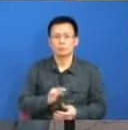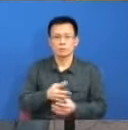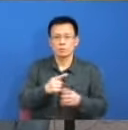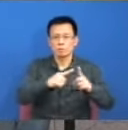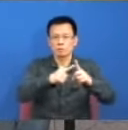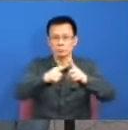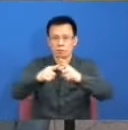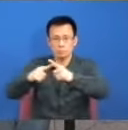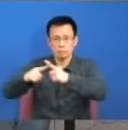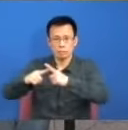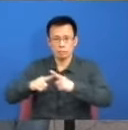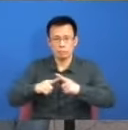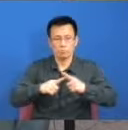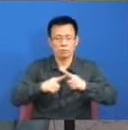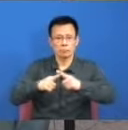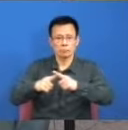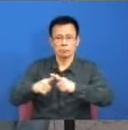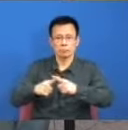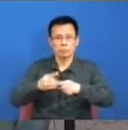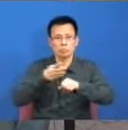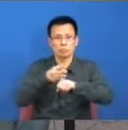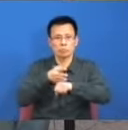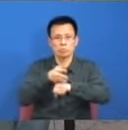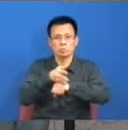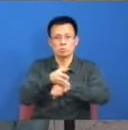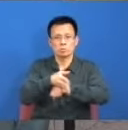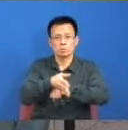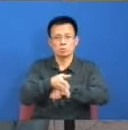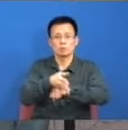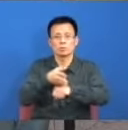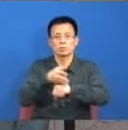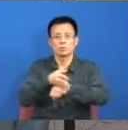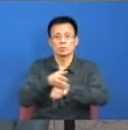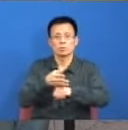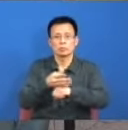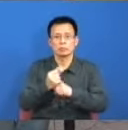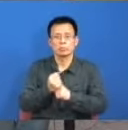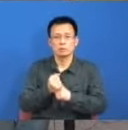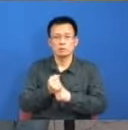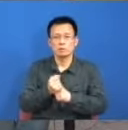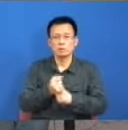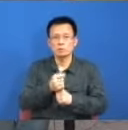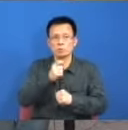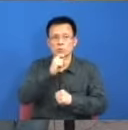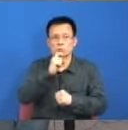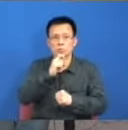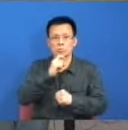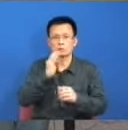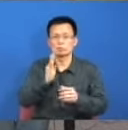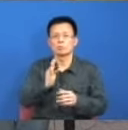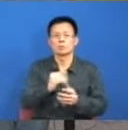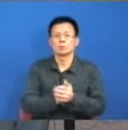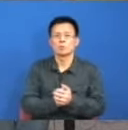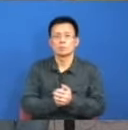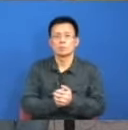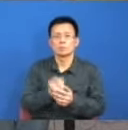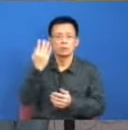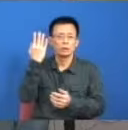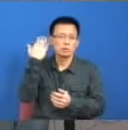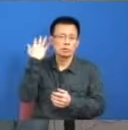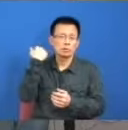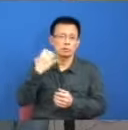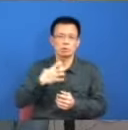眾嗰個嘅對即係社會嗰個嘅同我哋二十咧係有一個好大嘅唔同。嗱，以前我哋